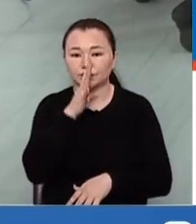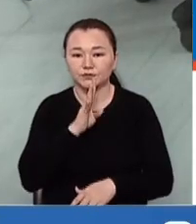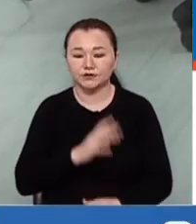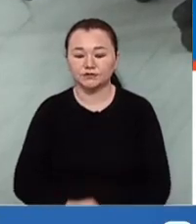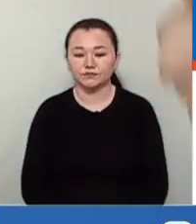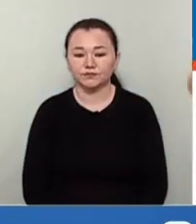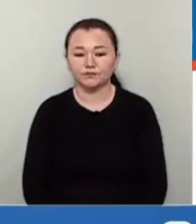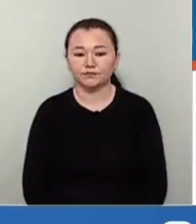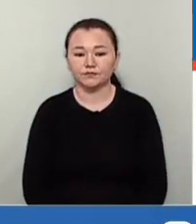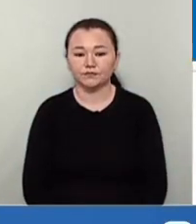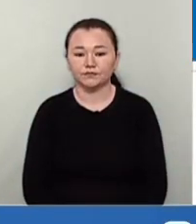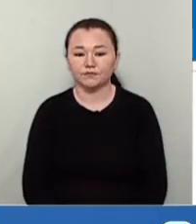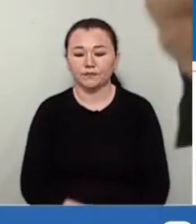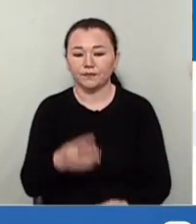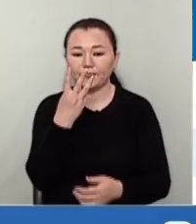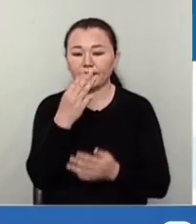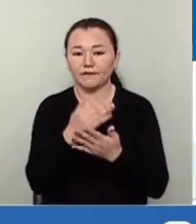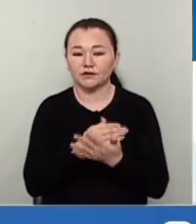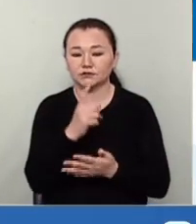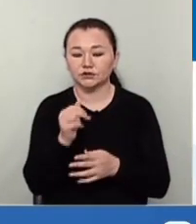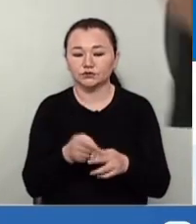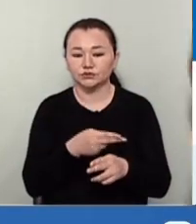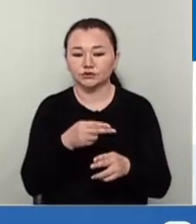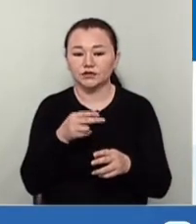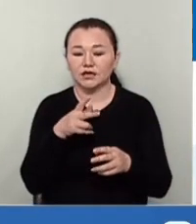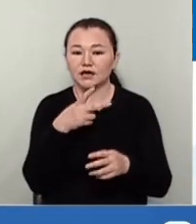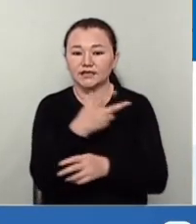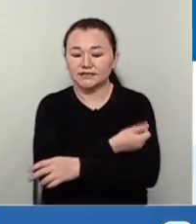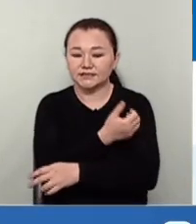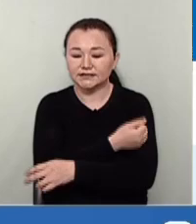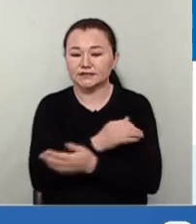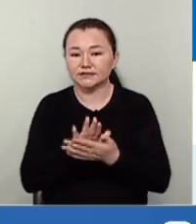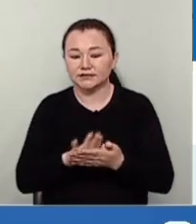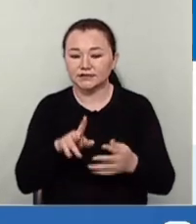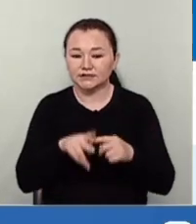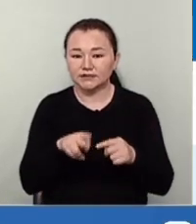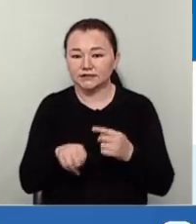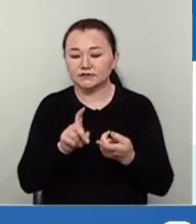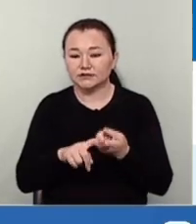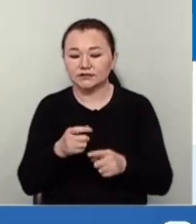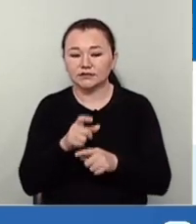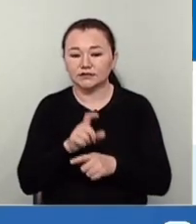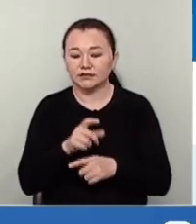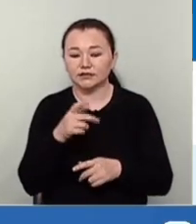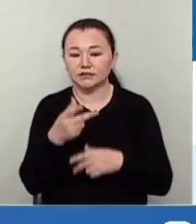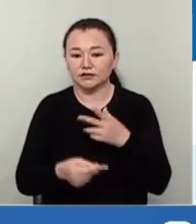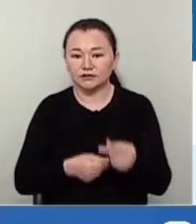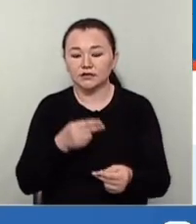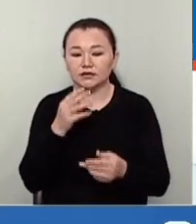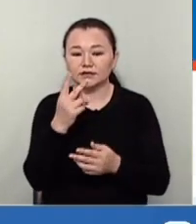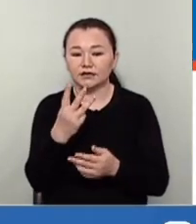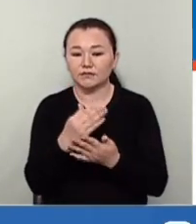месяца. 3 программы, за исключением стерилизации, мы объявляем запросом ценовых предложений. Представьте, 3 программы, а сколько